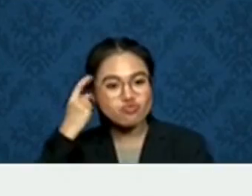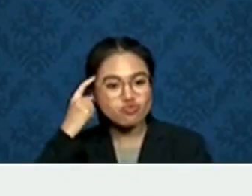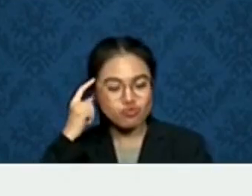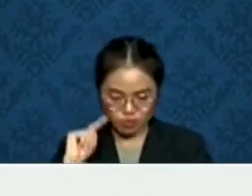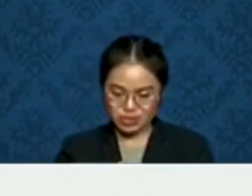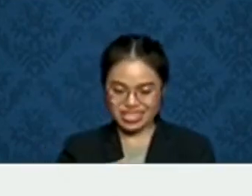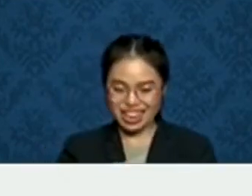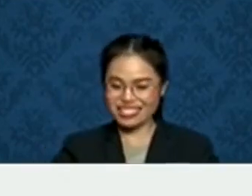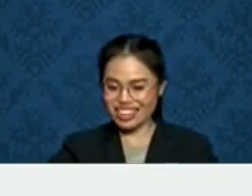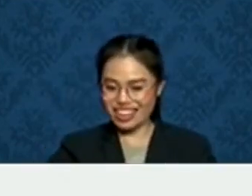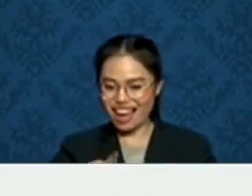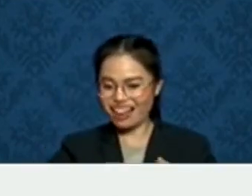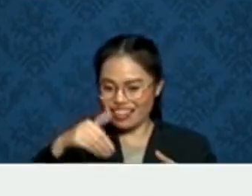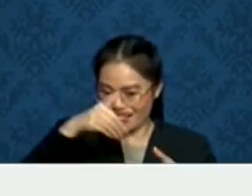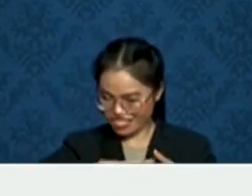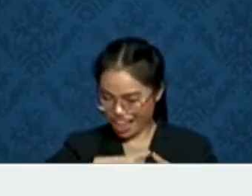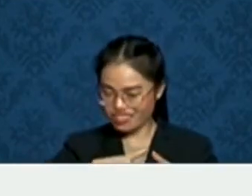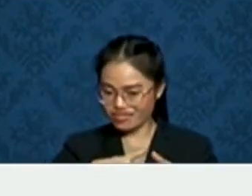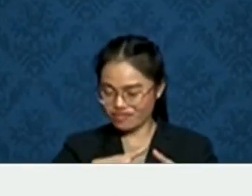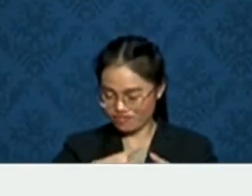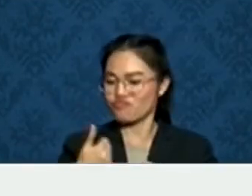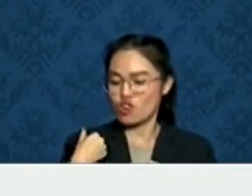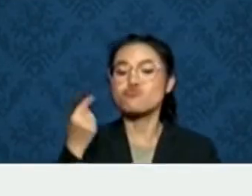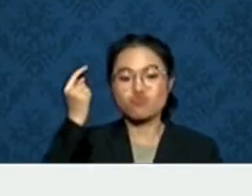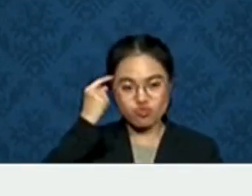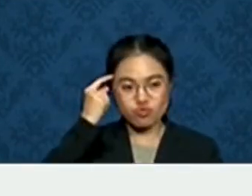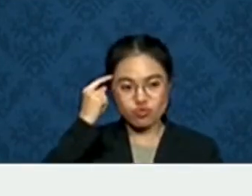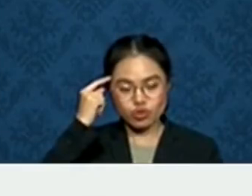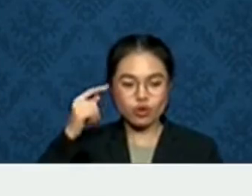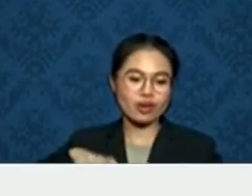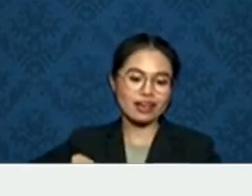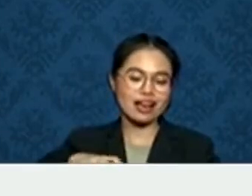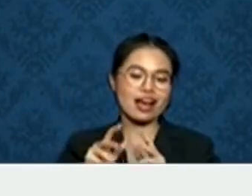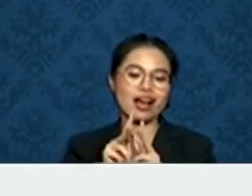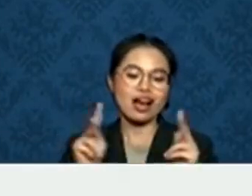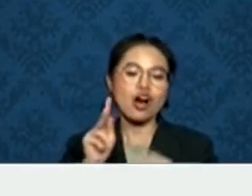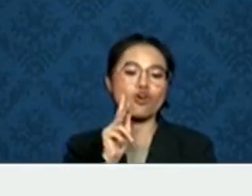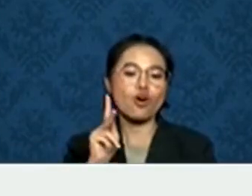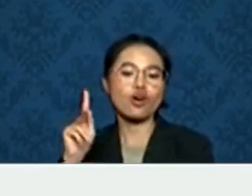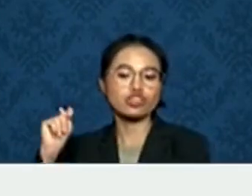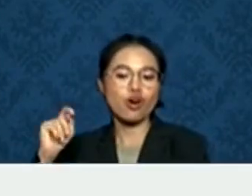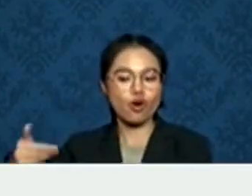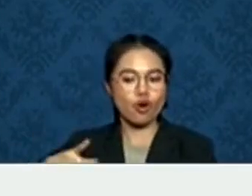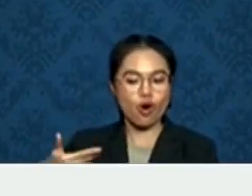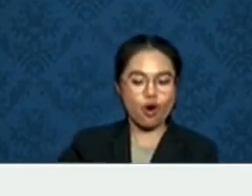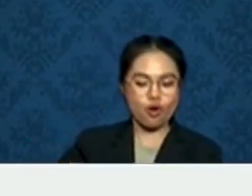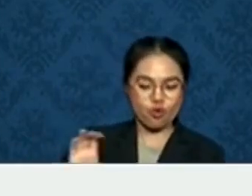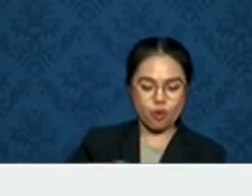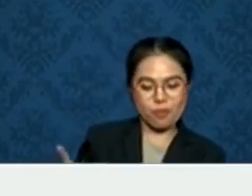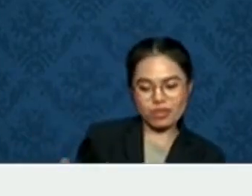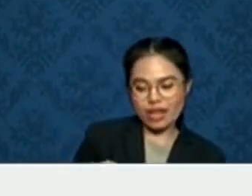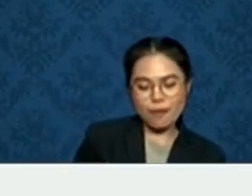ต้องเกิดการเลือกตั้งใหญ่ขึ้นนะครับทางสำนักงานคณะกรรมการการเลือกตั้งก็จะจัดทำคำของบประมาณในส่วนของการเลือกตั้งมาเตรียมเอา